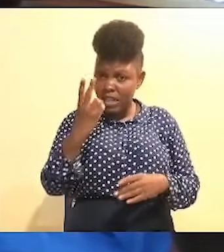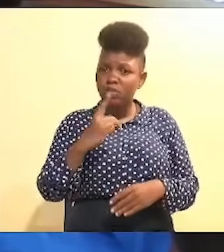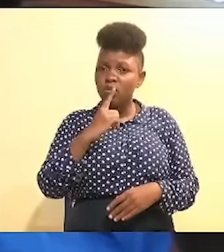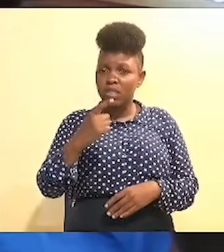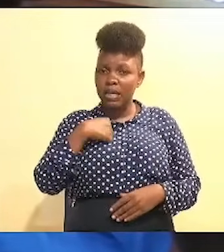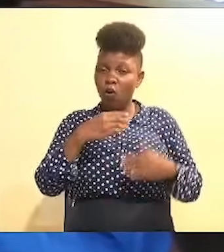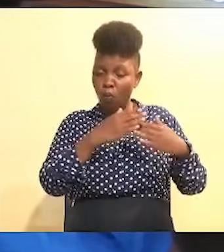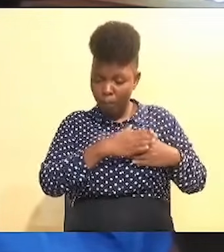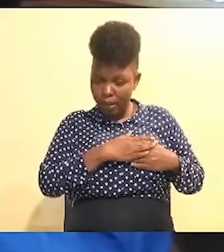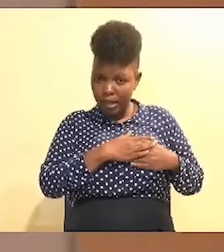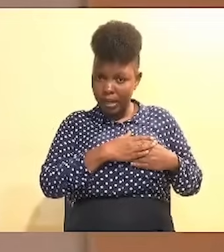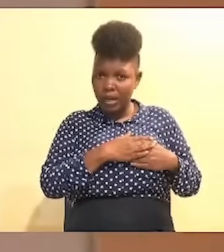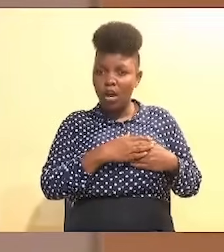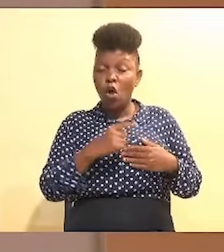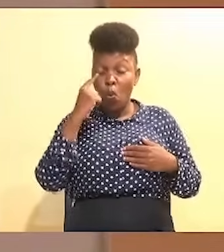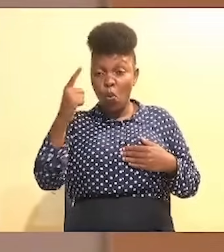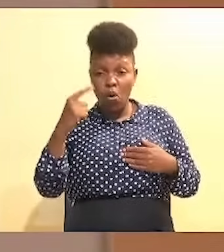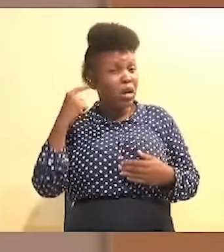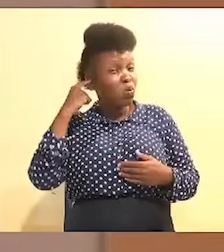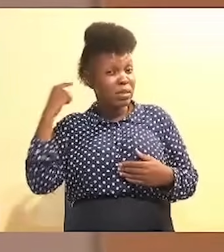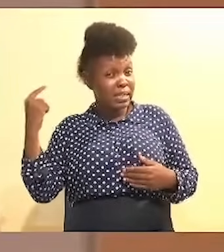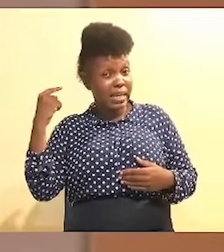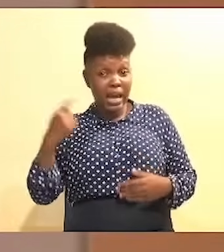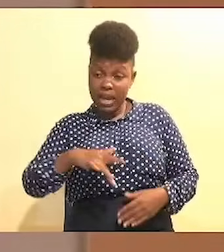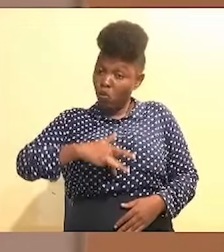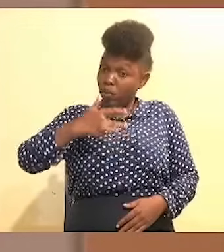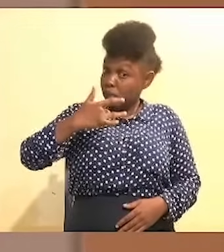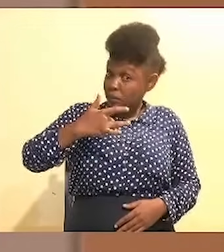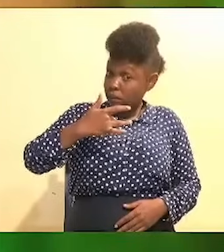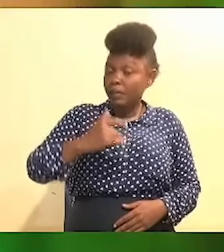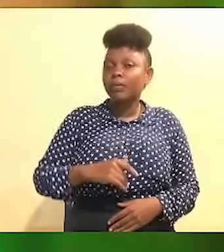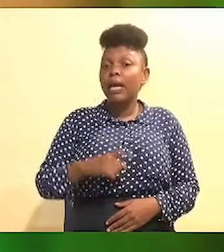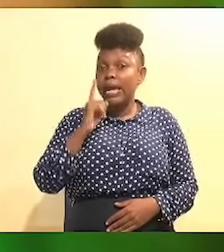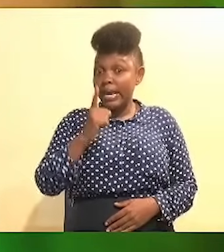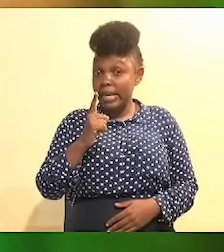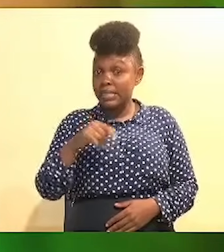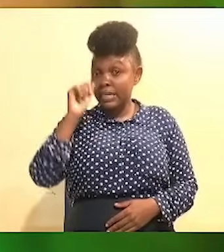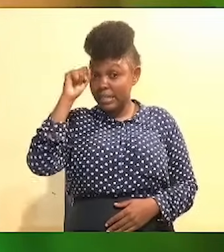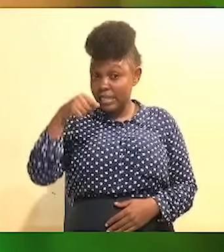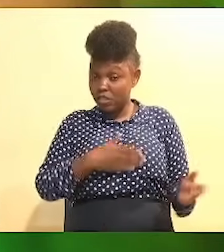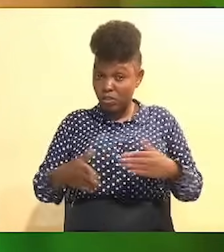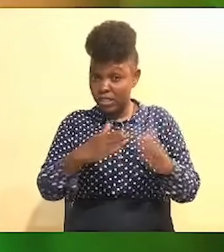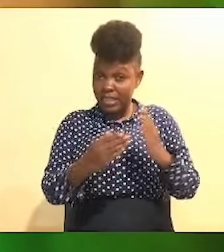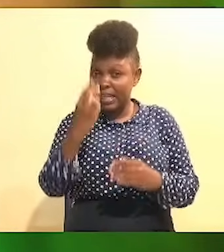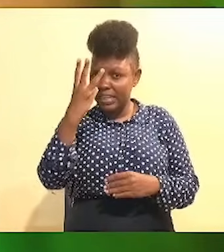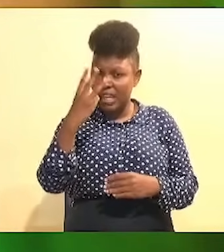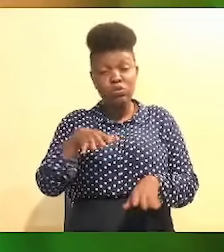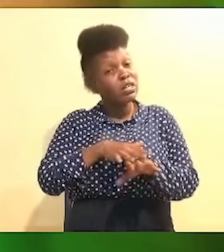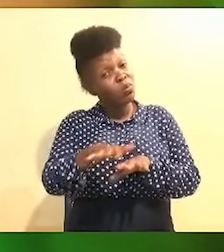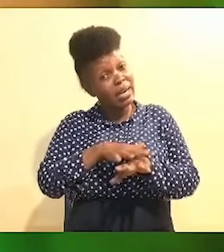ninakupenda. Ziko njia tatu: kuona, kusikia na kuhisi. Hizi ndizo njia tatu za